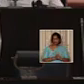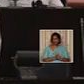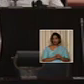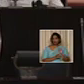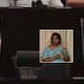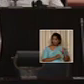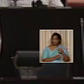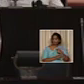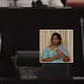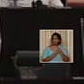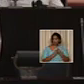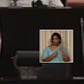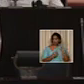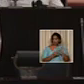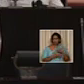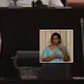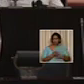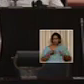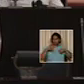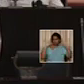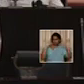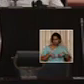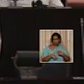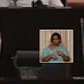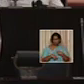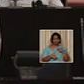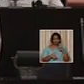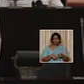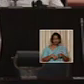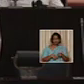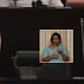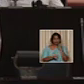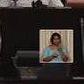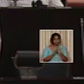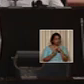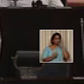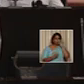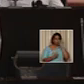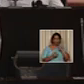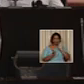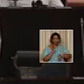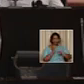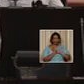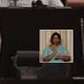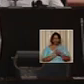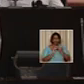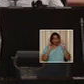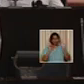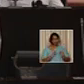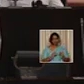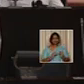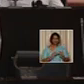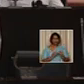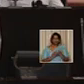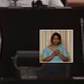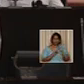इतक मम लंगदी मम वार्ता वक्यवलती नो एक समालोचने करला अंकरंड पुलवांग अडुकरंड पुलवांग